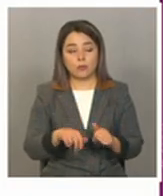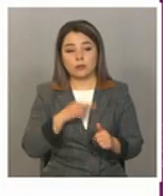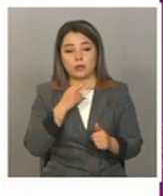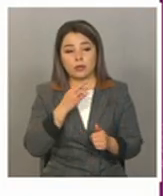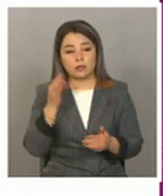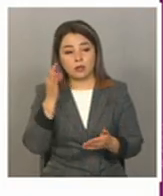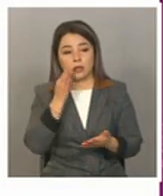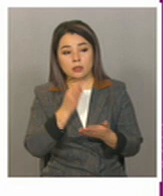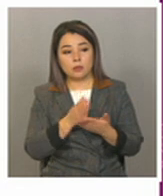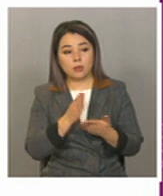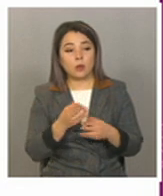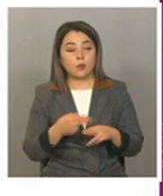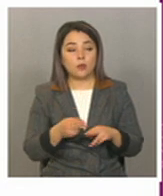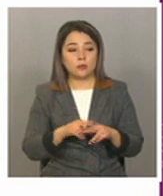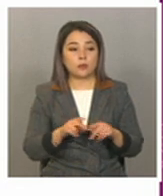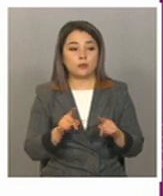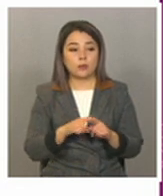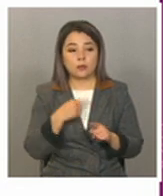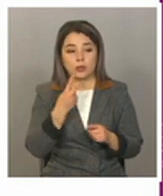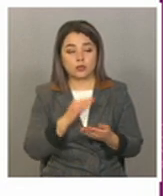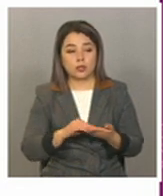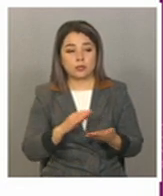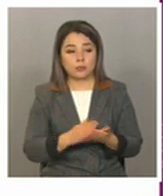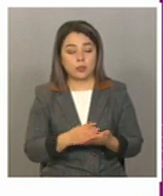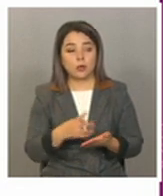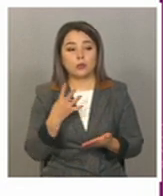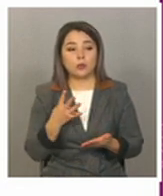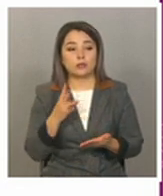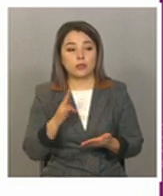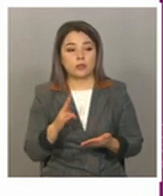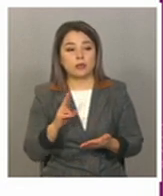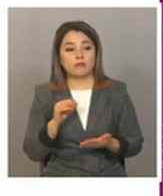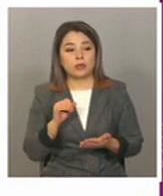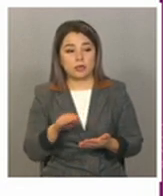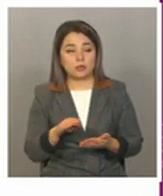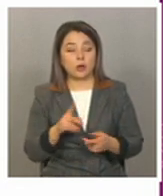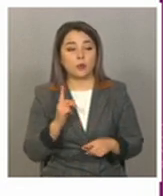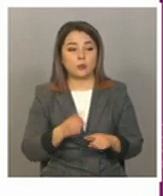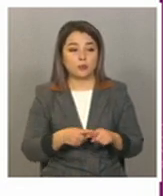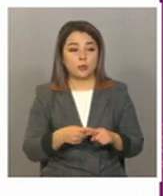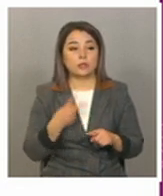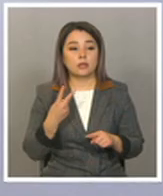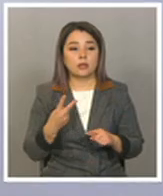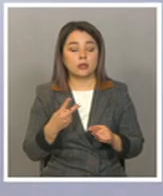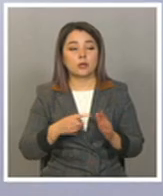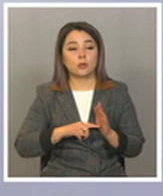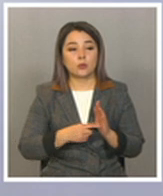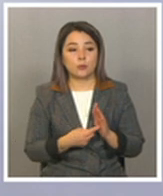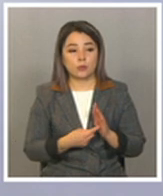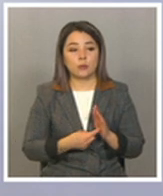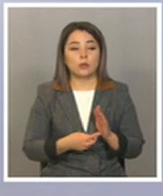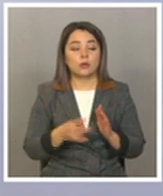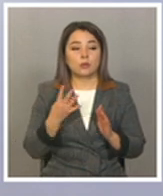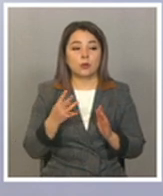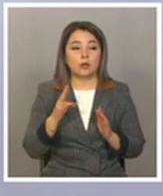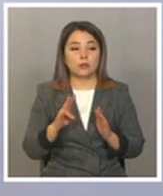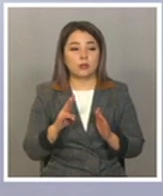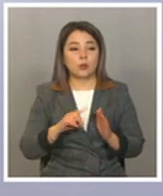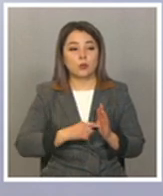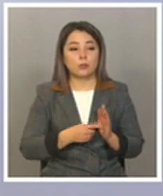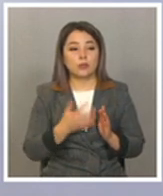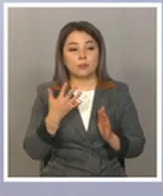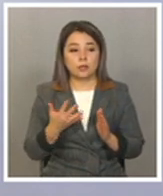түсірейік. Онда мына түрде жазамыз. Тең 4n-нің квадраты қосу 2 еселенген 4n мен 5-тің